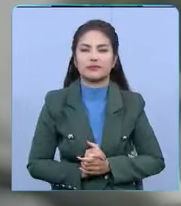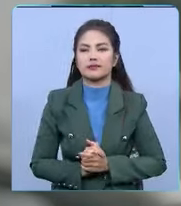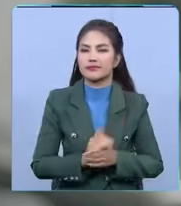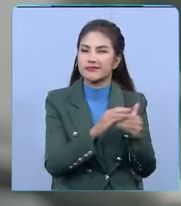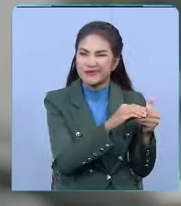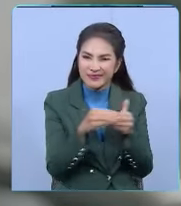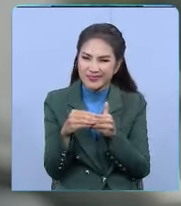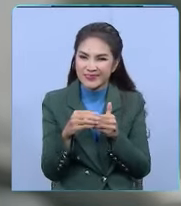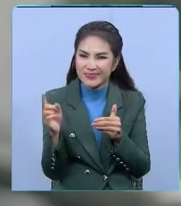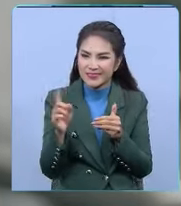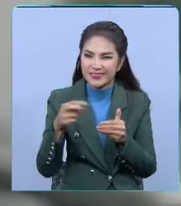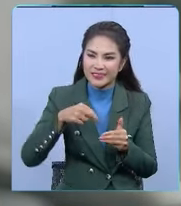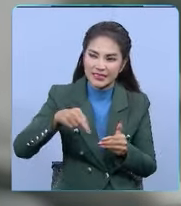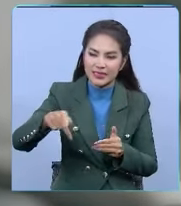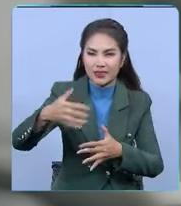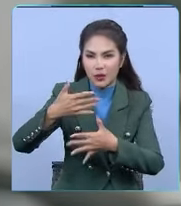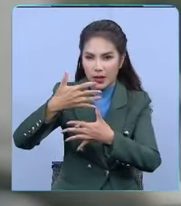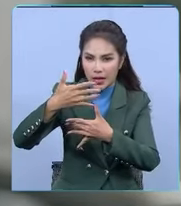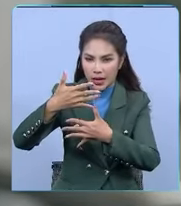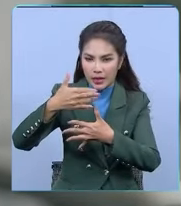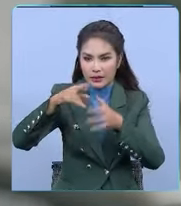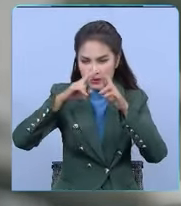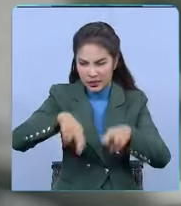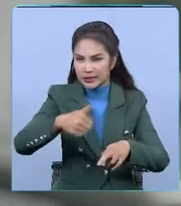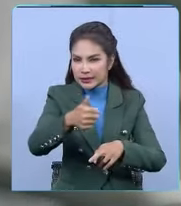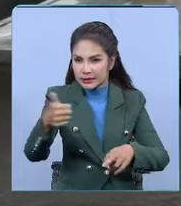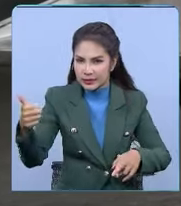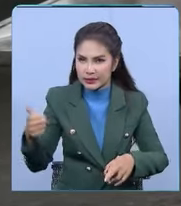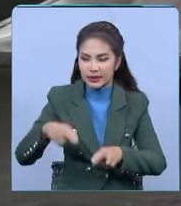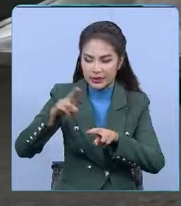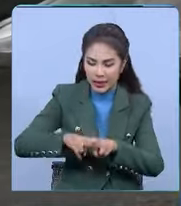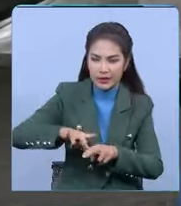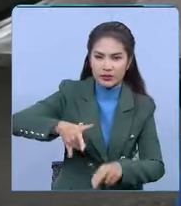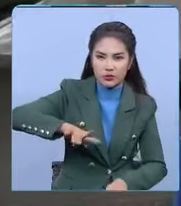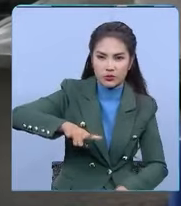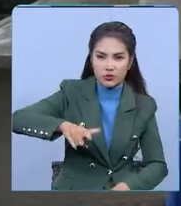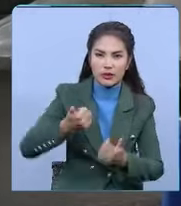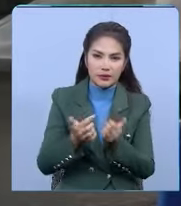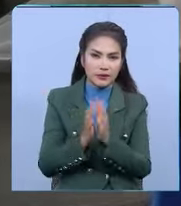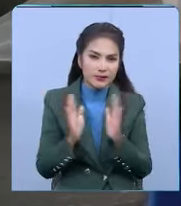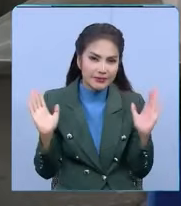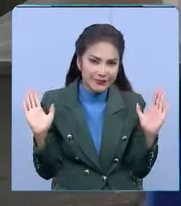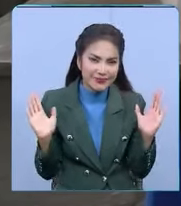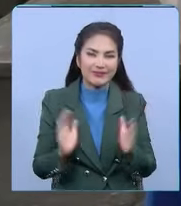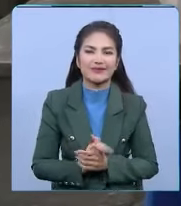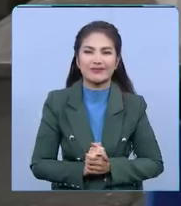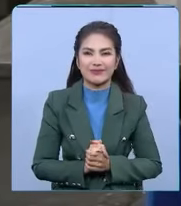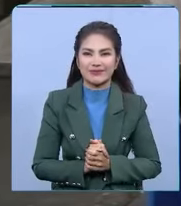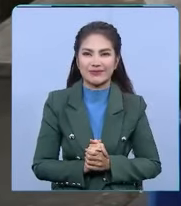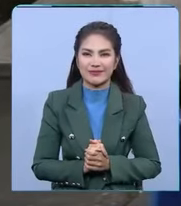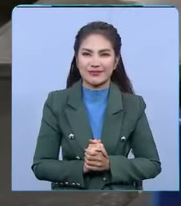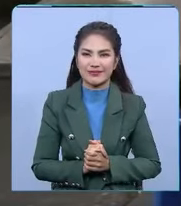นไปเดินร้านเยาวราชร้านอื่นๆนะฮะอาจจะนั่งตุ๊กกันนะครับในรอบหน้าย ังไงสำหรับวันนี้ขอบคุณมากๆเลยครับ ครับสวัสดีครับ ขอบคุณครับ